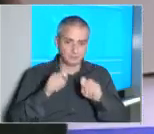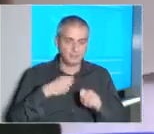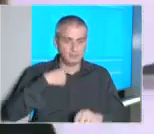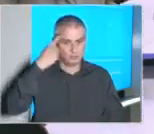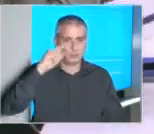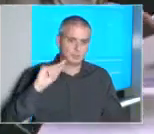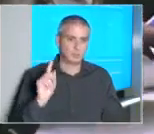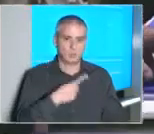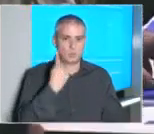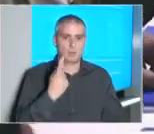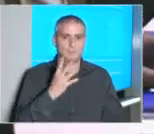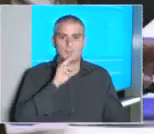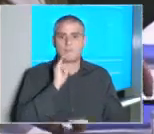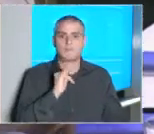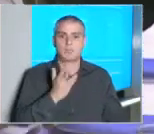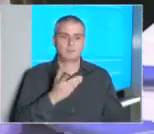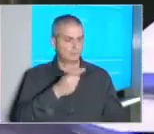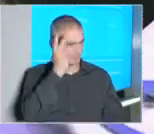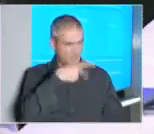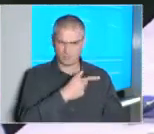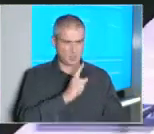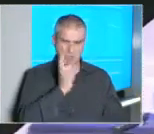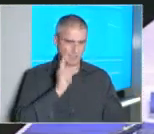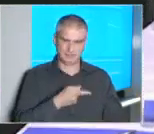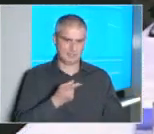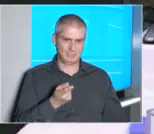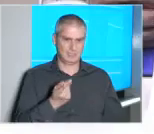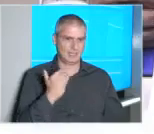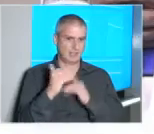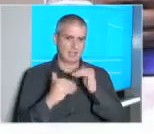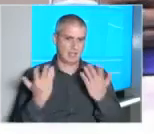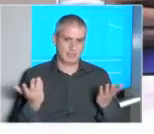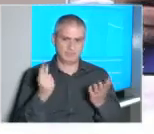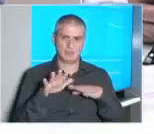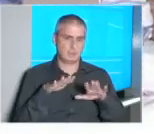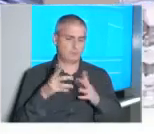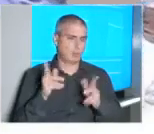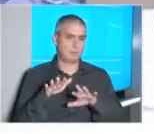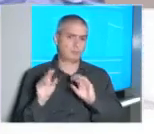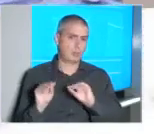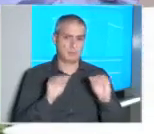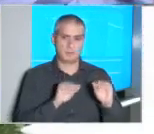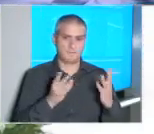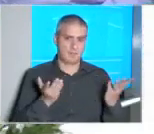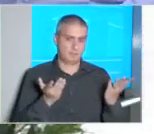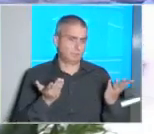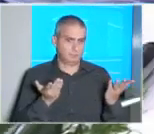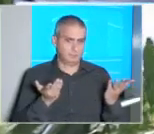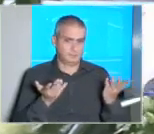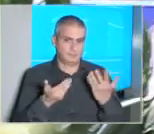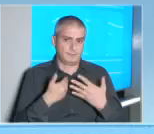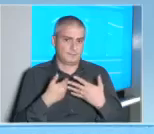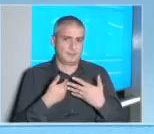נדע כולנו ועל מה מדובר. אבל את מבינה שלא יצריך כאן צורך בתהליך, זה ממשלה שהיא ממשלת מעבר, גם ככה